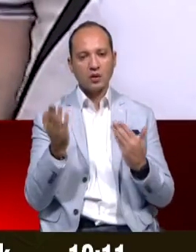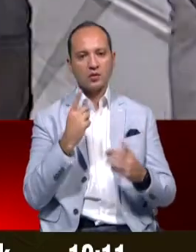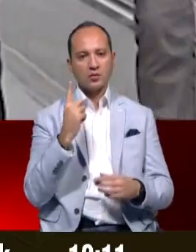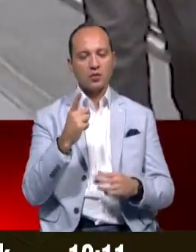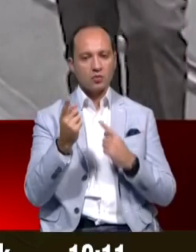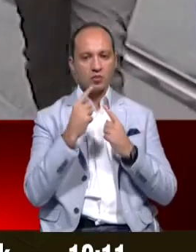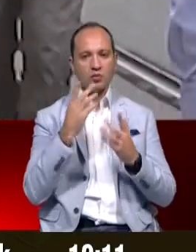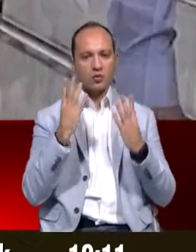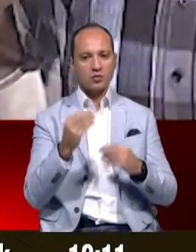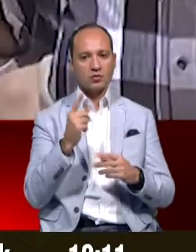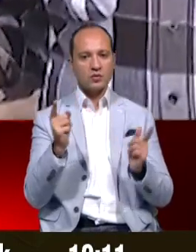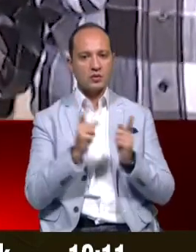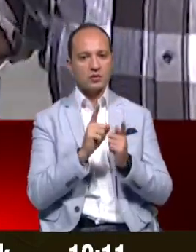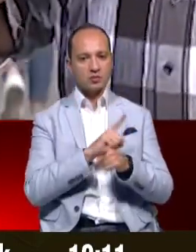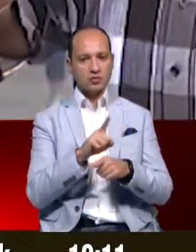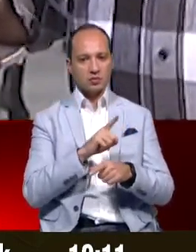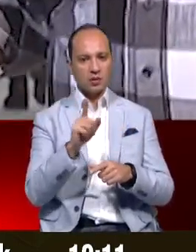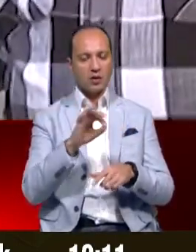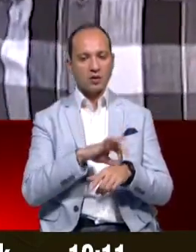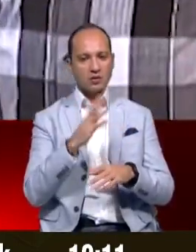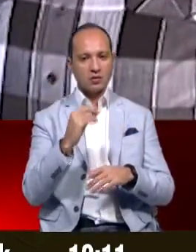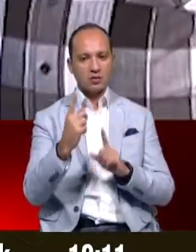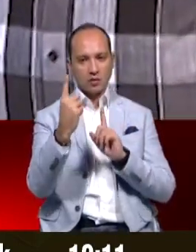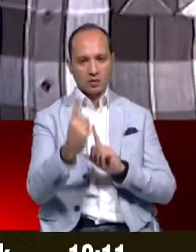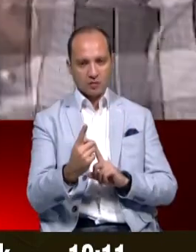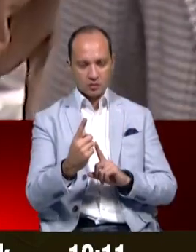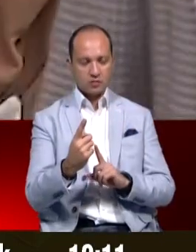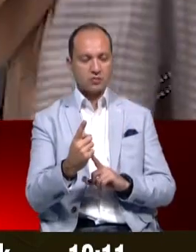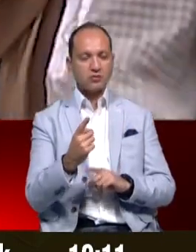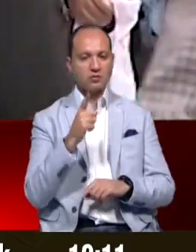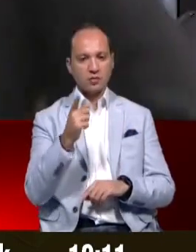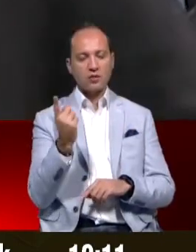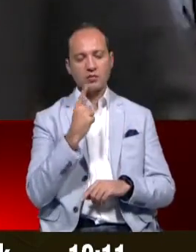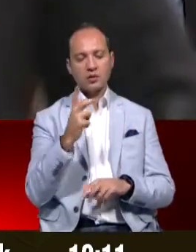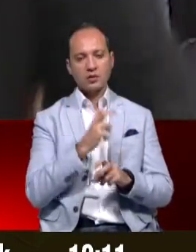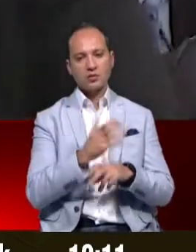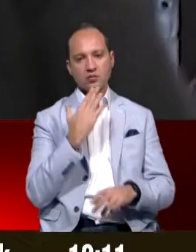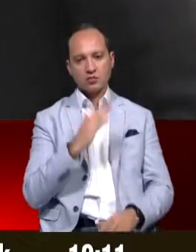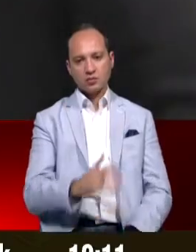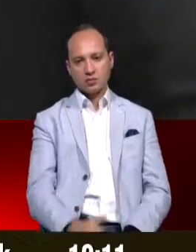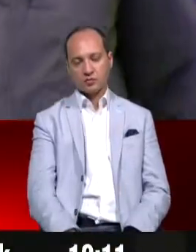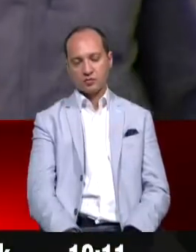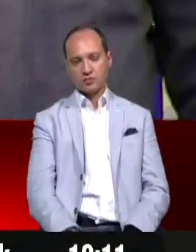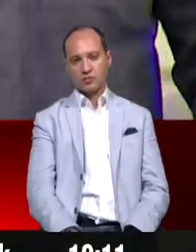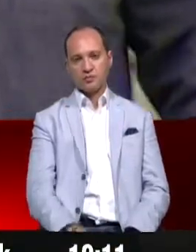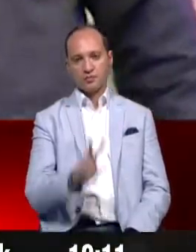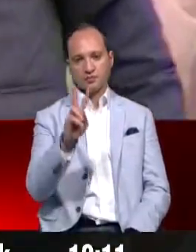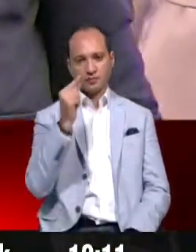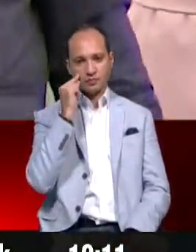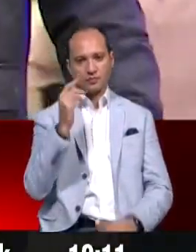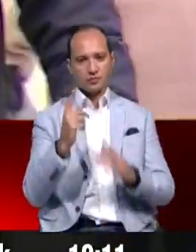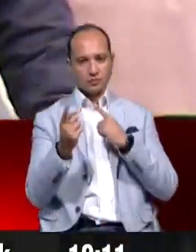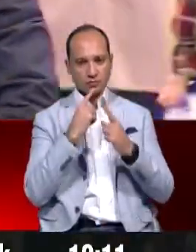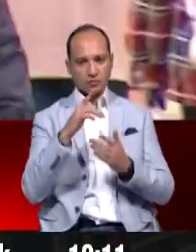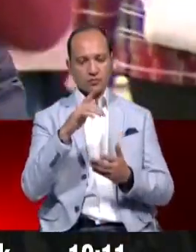bir konuşma olmadan çok kısa süreliğine anlık olarak karşı karşıya geliyorsak bunun herhangi bir risk yaratması söz konusu değil. İki kişi